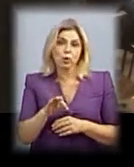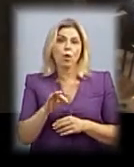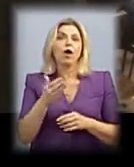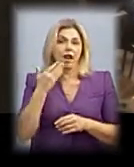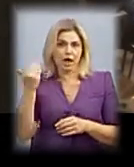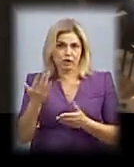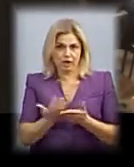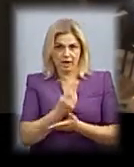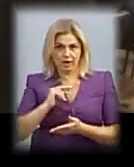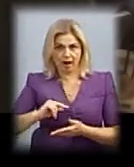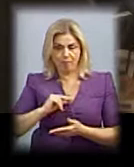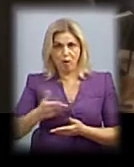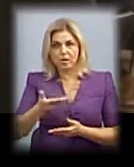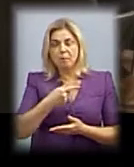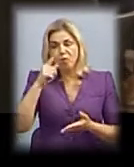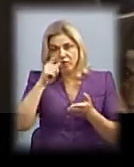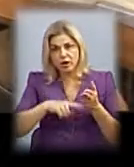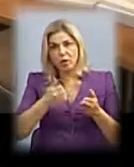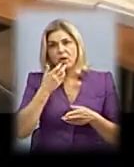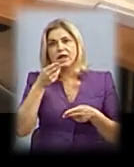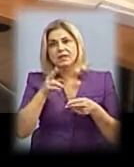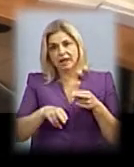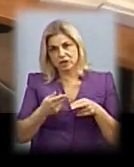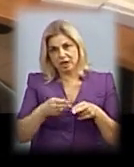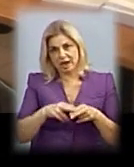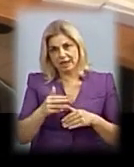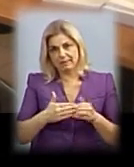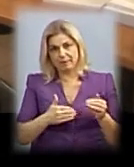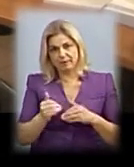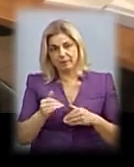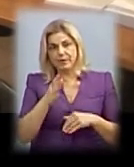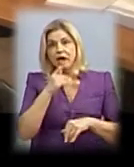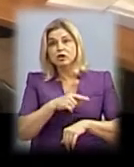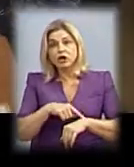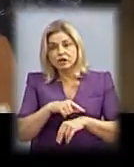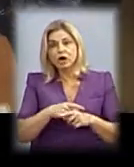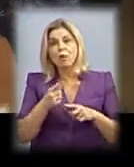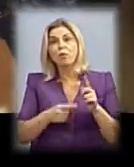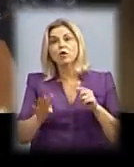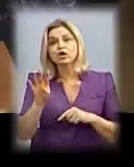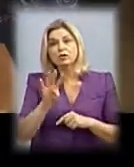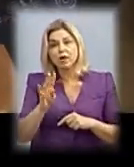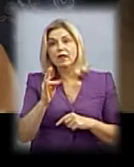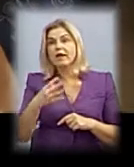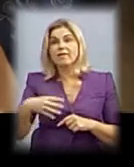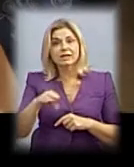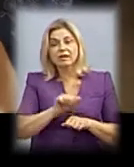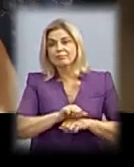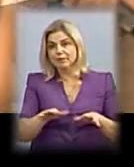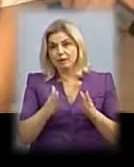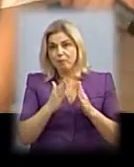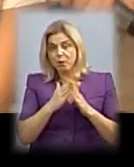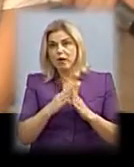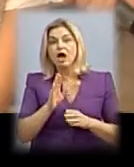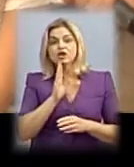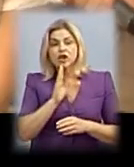коли закінчують ці спеціальності. На годиннику пів на четверту. Але не всі абітурієнти розійшлися по домівках.